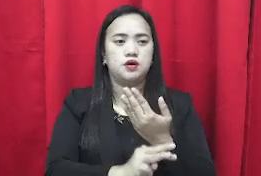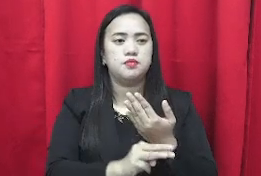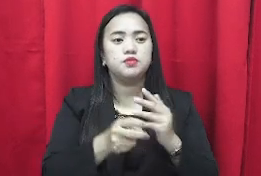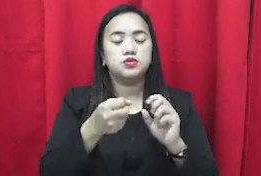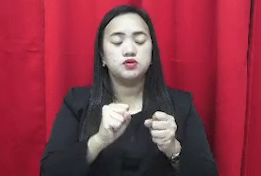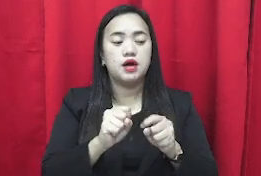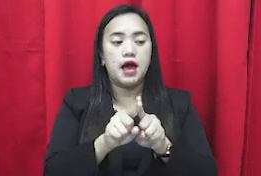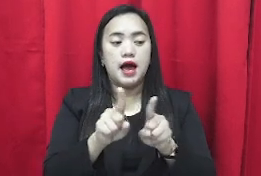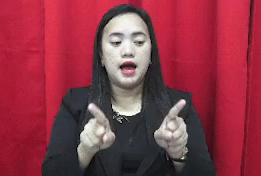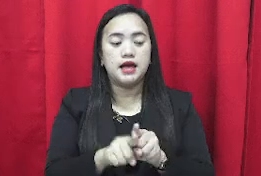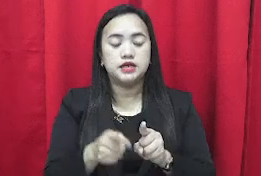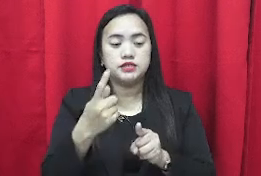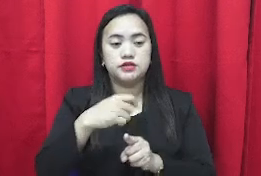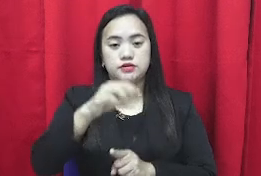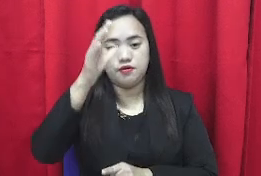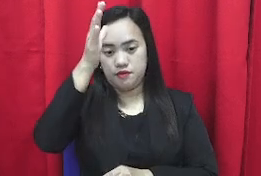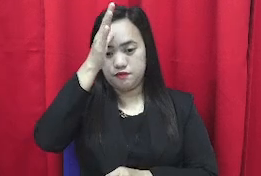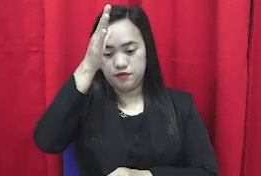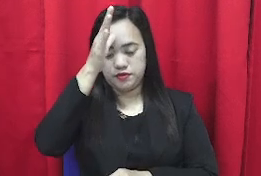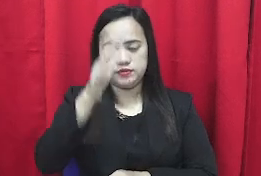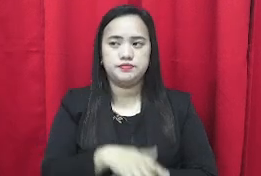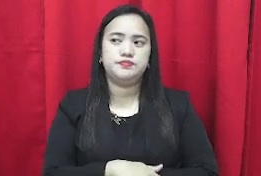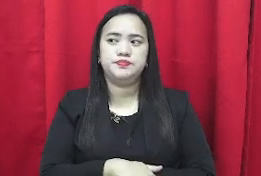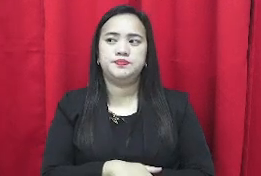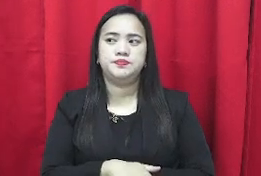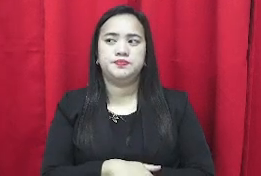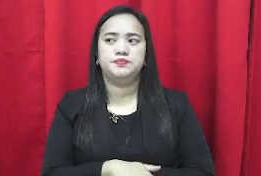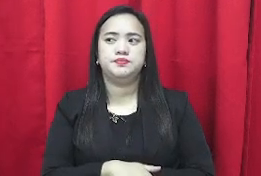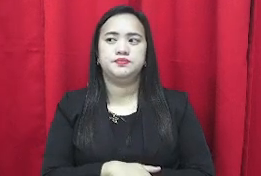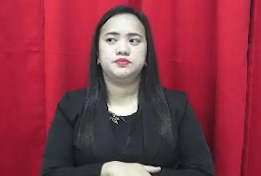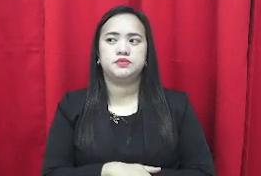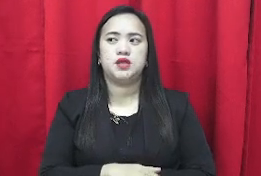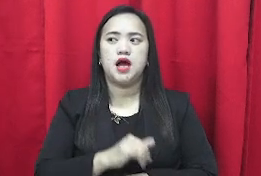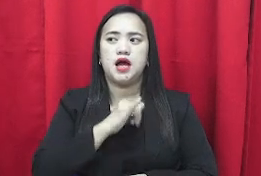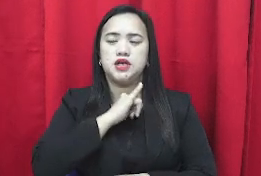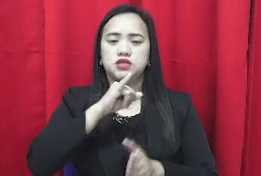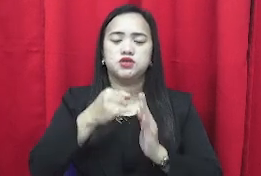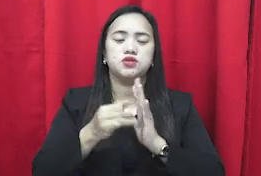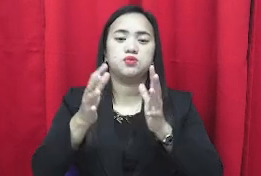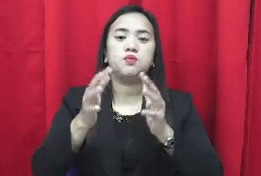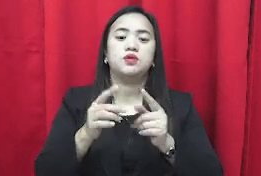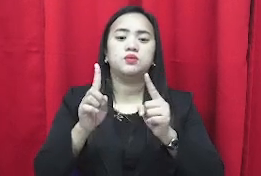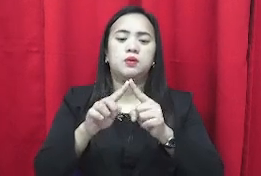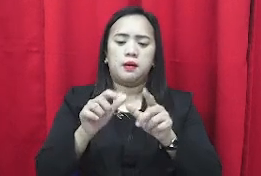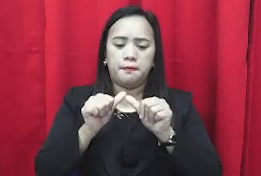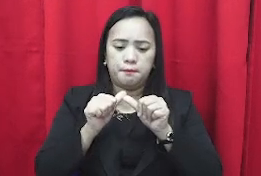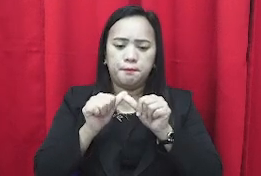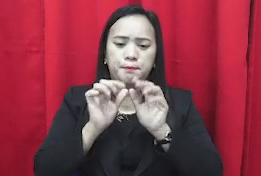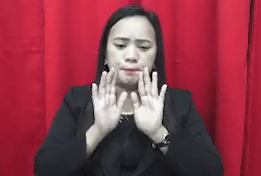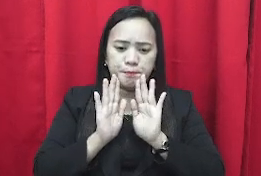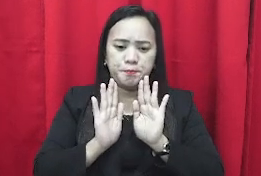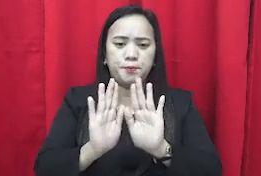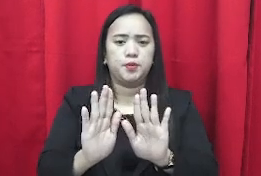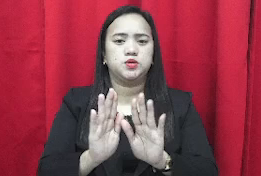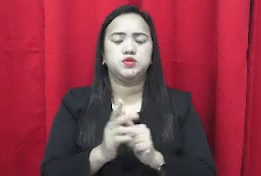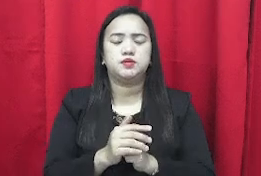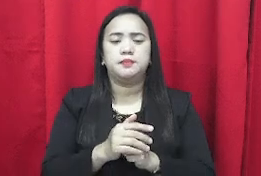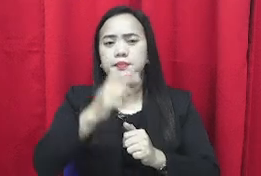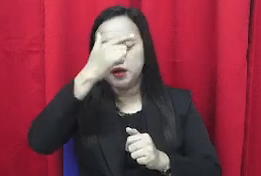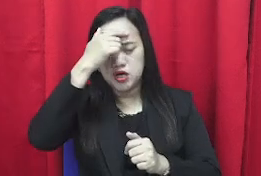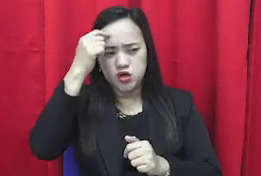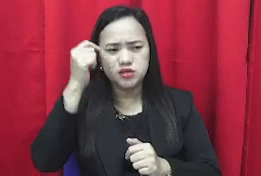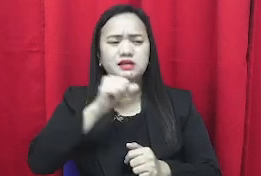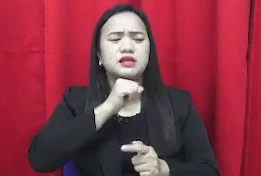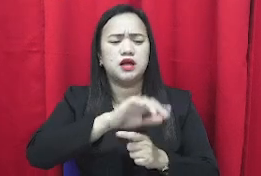una Nais ko talaga unang ano eh i-push nila kasi hindi lahat ng bata ay ah